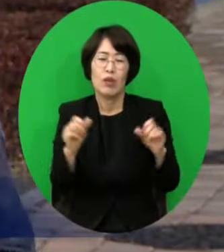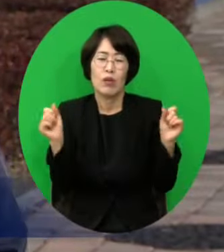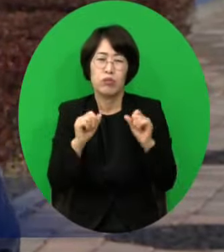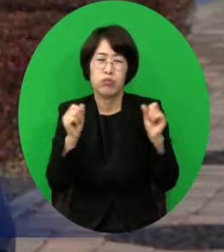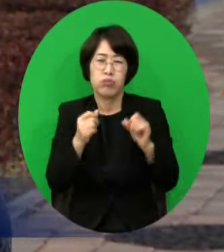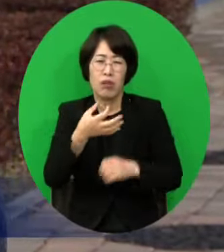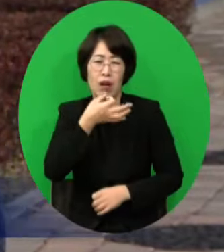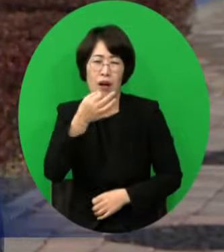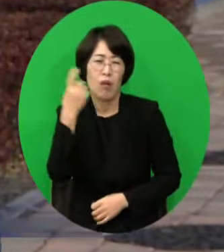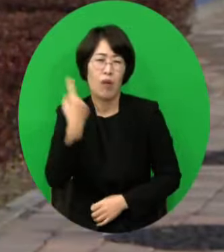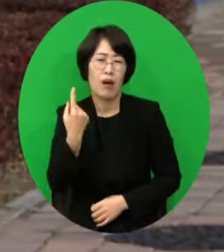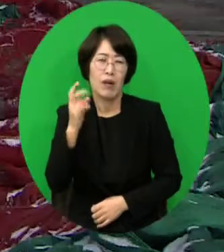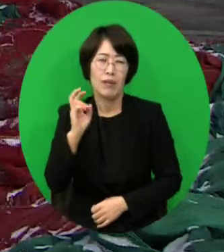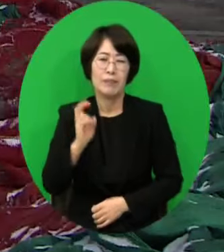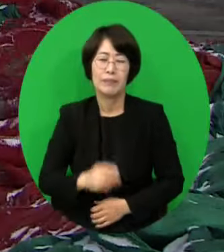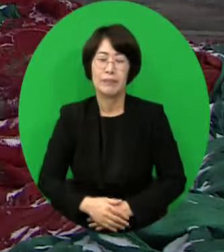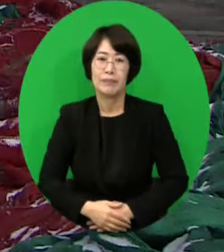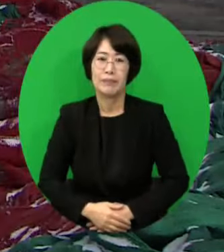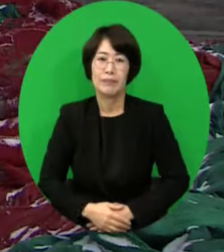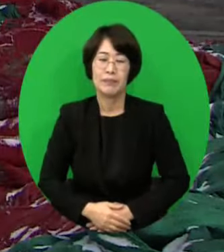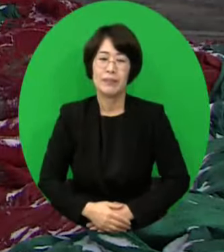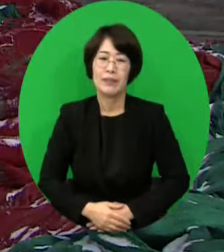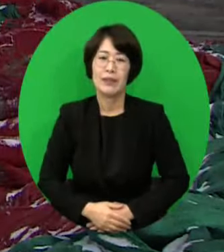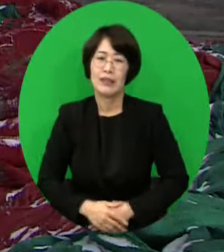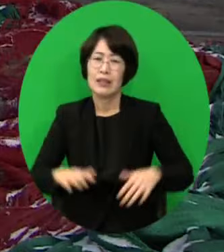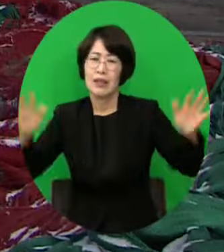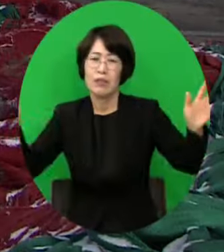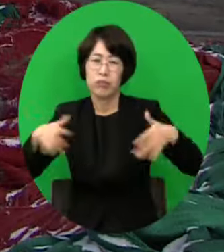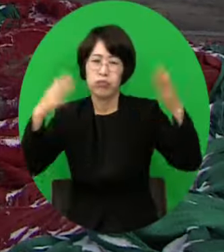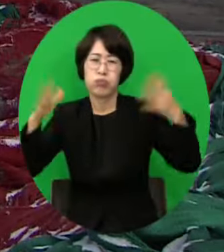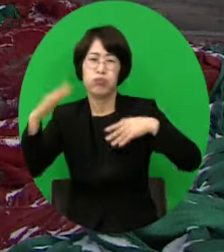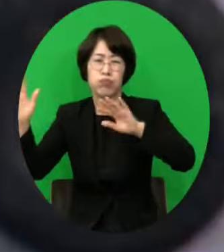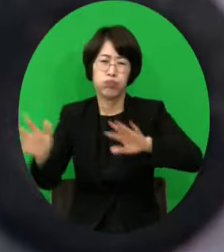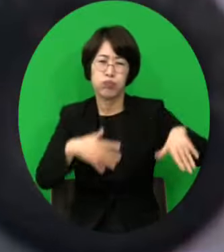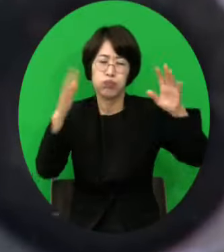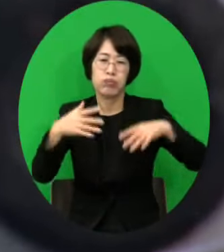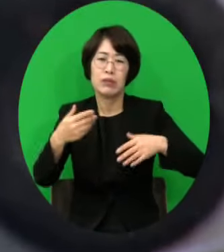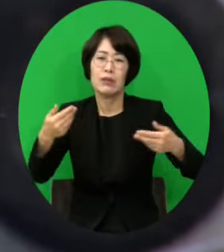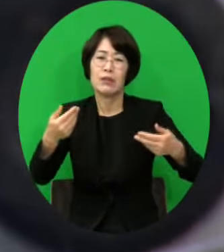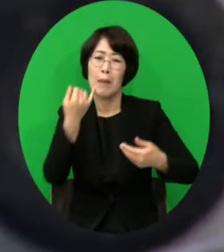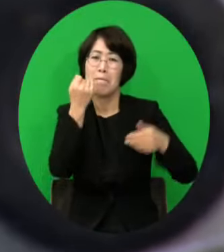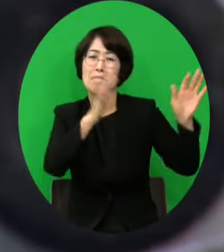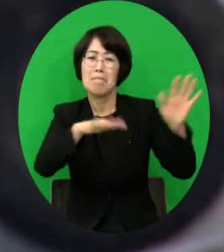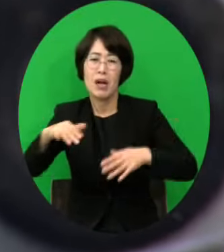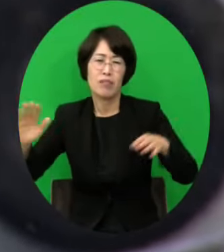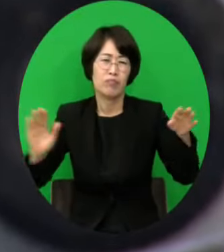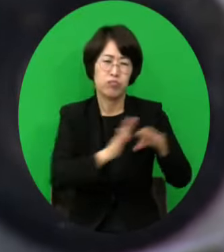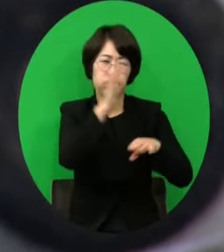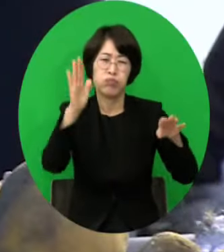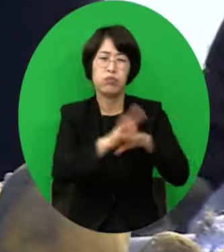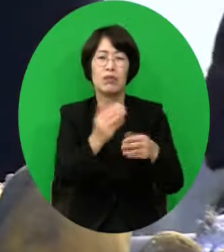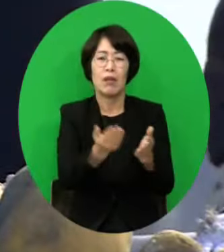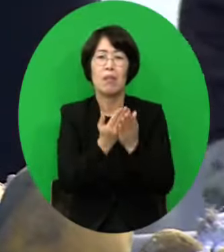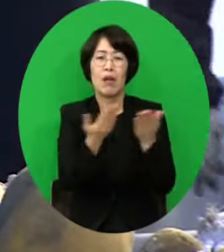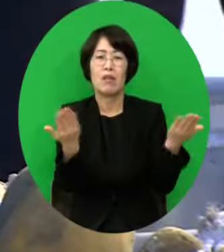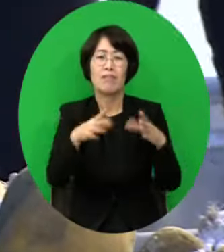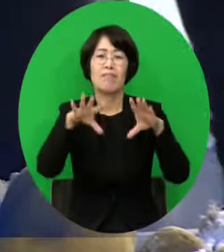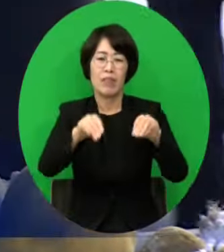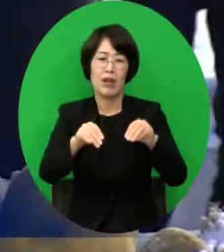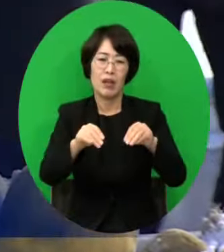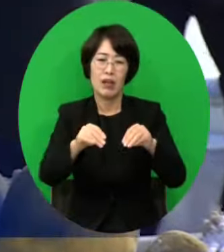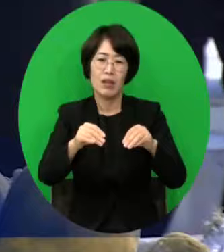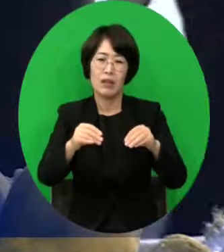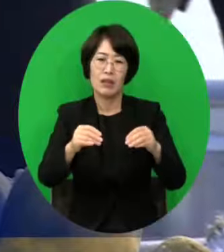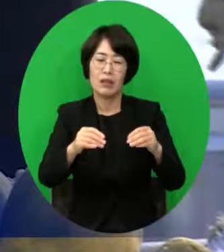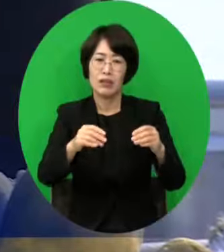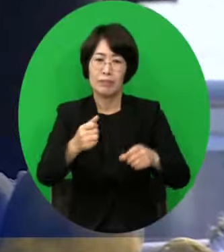추워서 감기 걸릴 것 같아요. 강풍과 높은 파도 속에 어선들은 조업을 포기했습니다. 예, 못 나가요. 지금